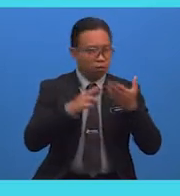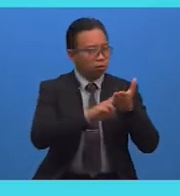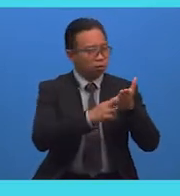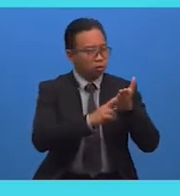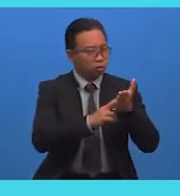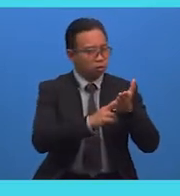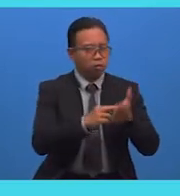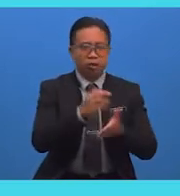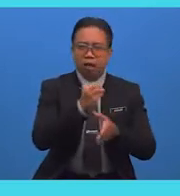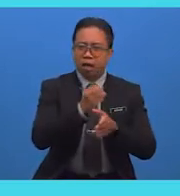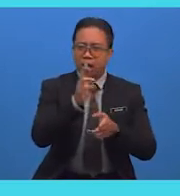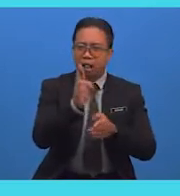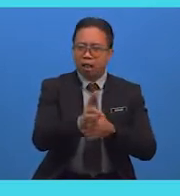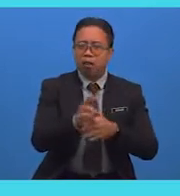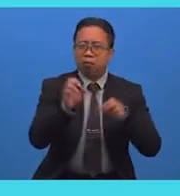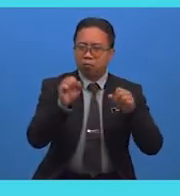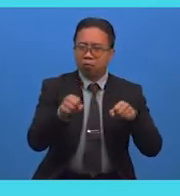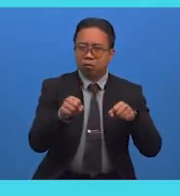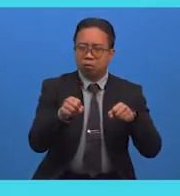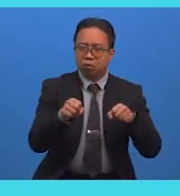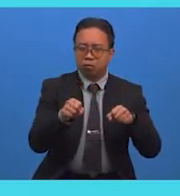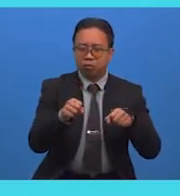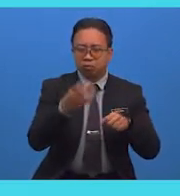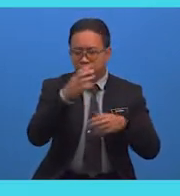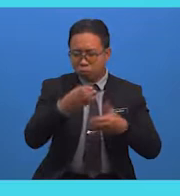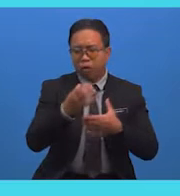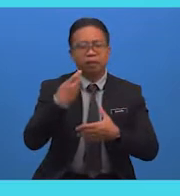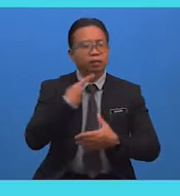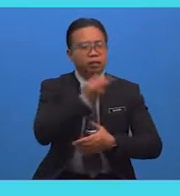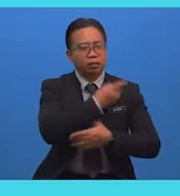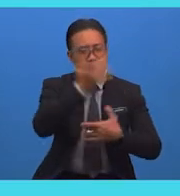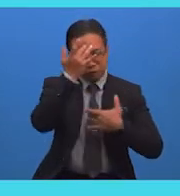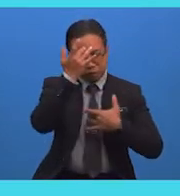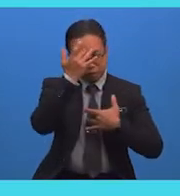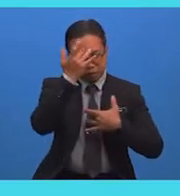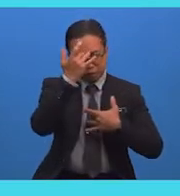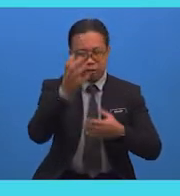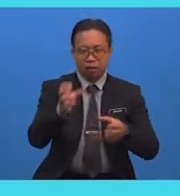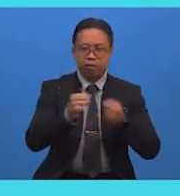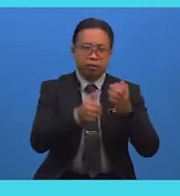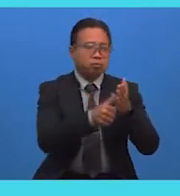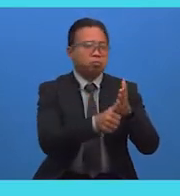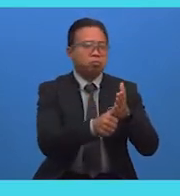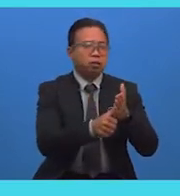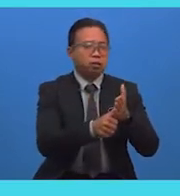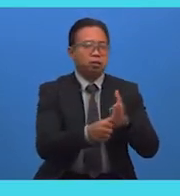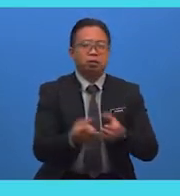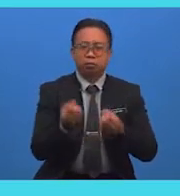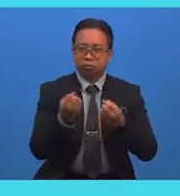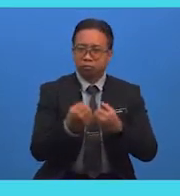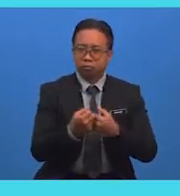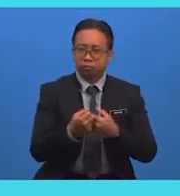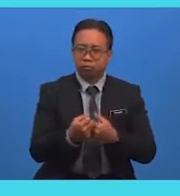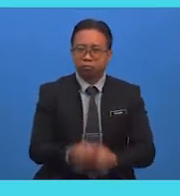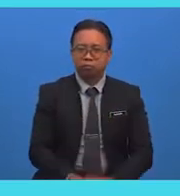racun atau sesuatu yang memudaratkan seperti pengambilan dadah atau ganja.